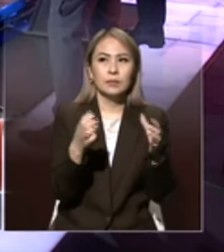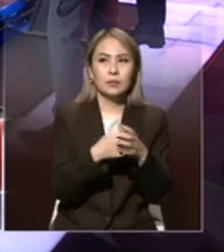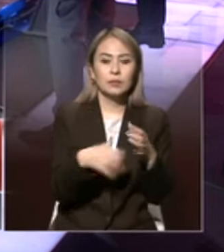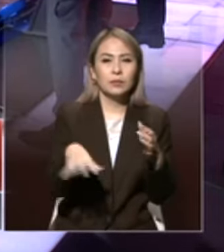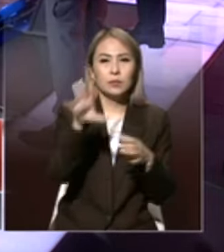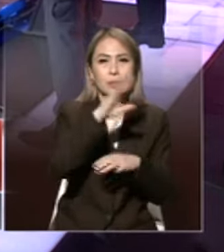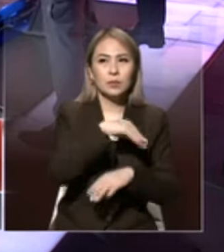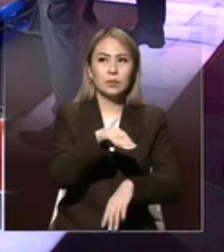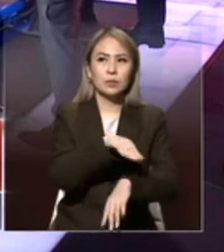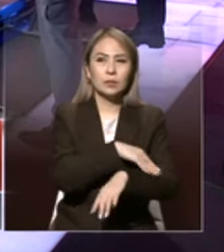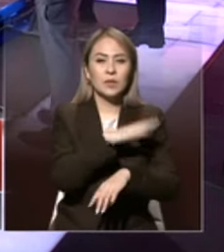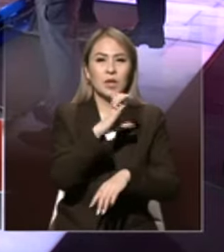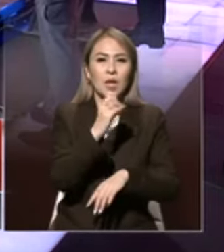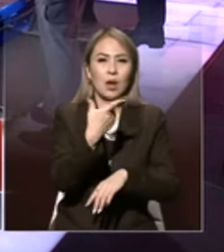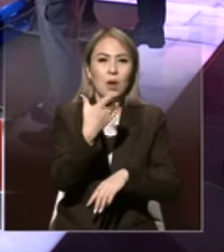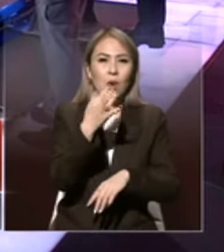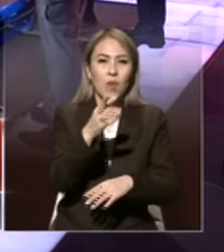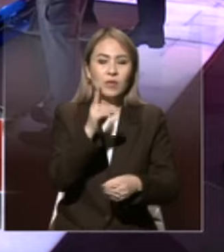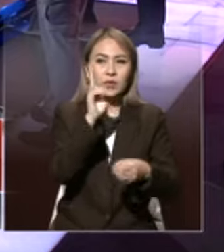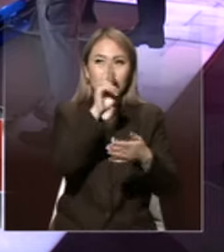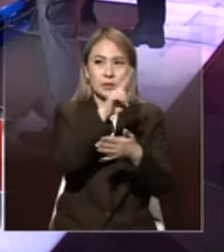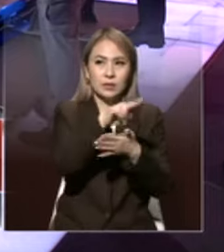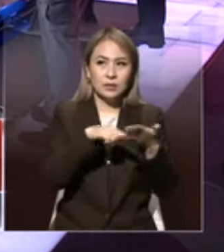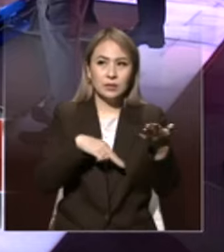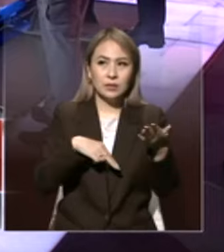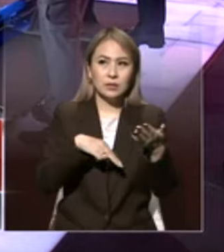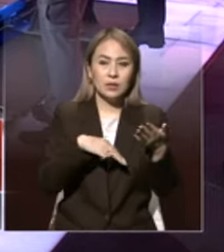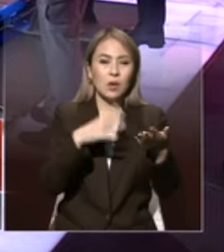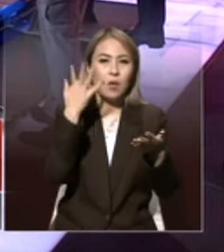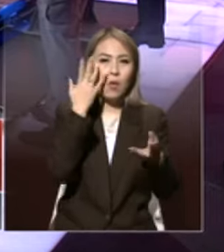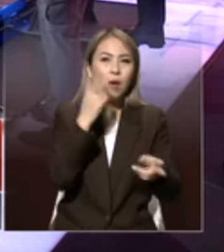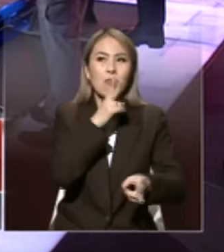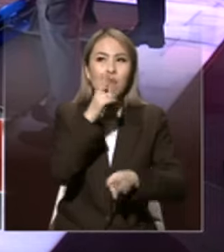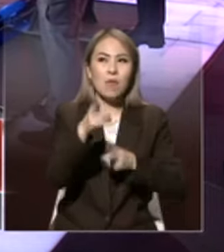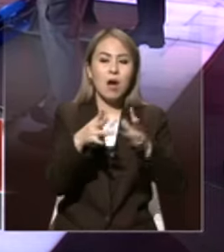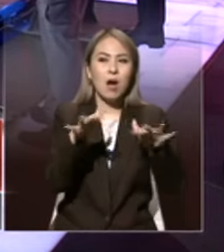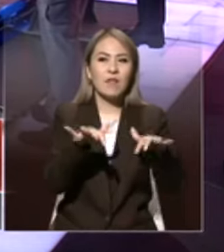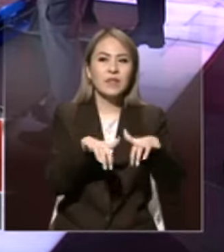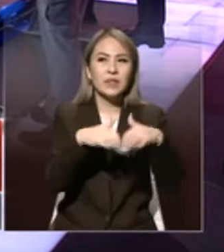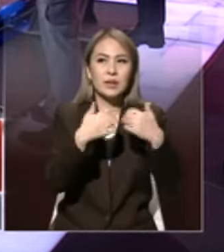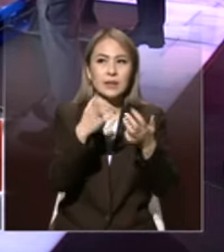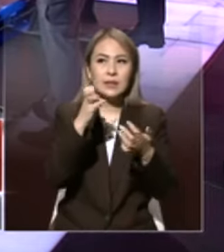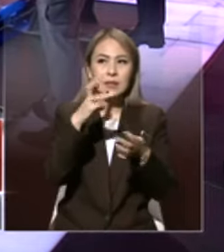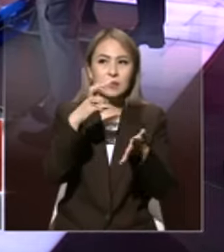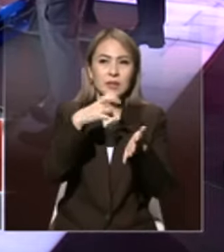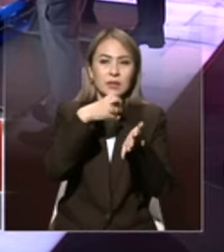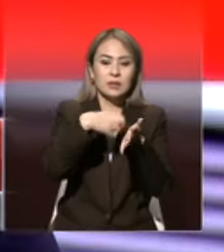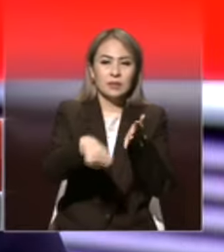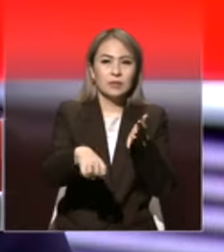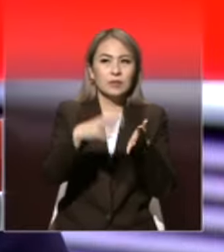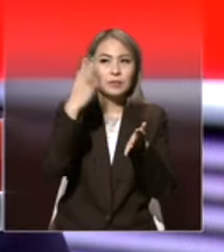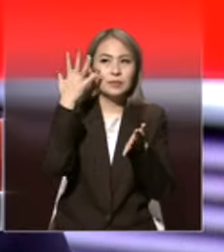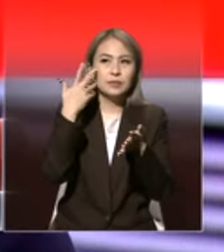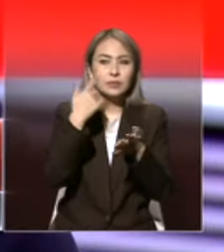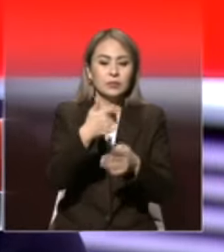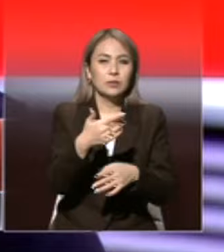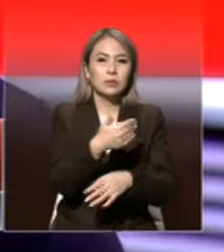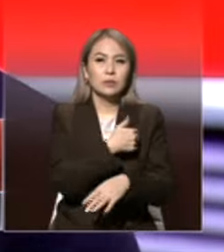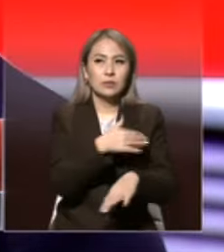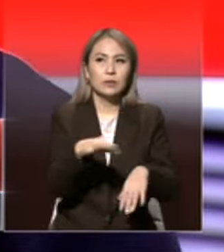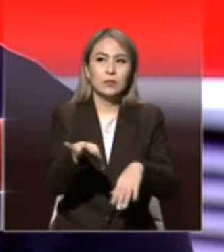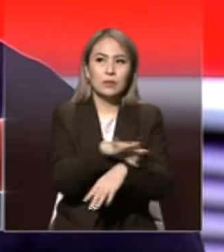некелер бізде ЕГОФ арқылы тіркеледі ме? Тіркеледі. Арыз түскен кезде автоматты түрде SMS-пен сіз неке құрайын деп жатыр